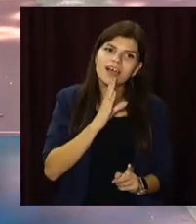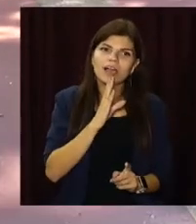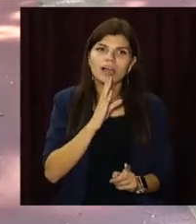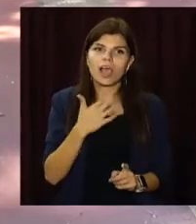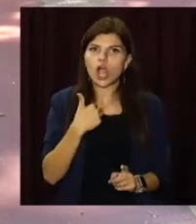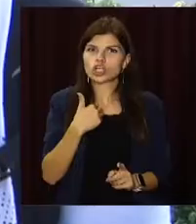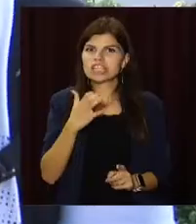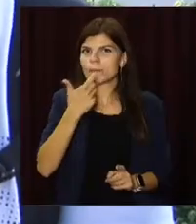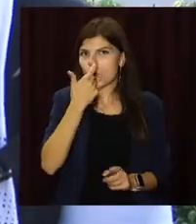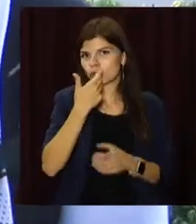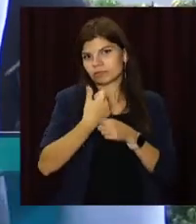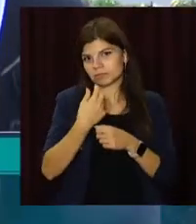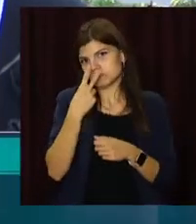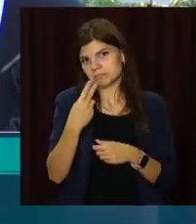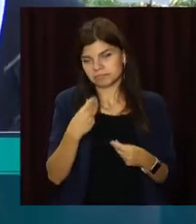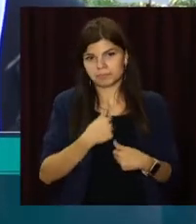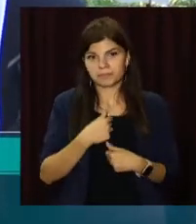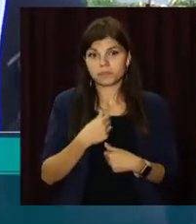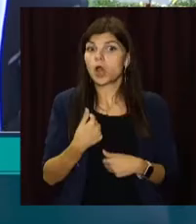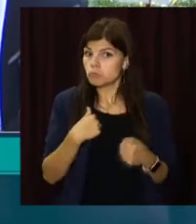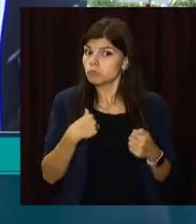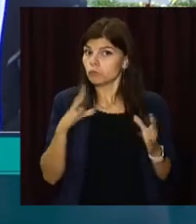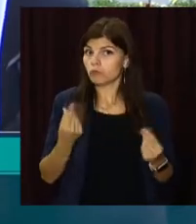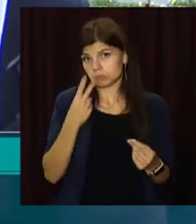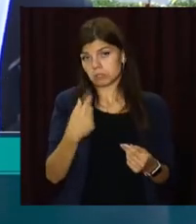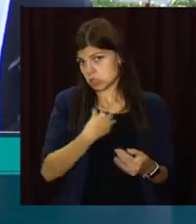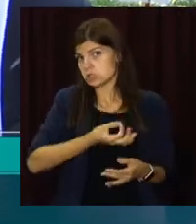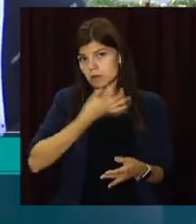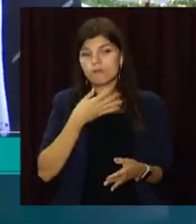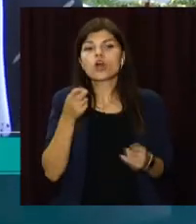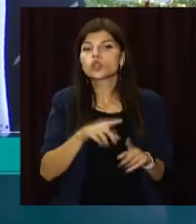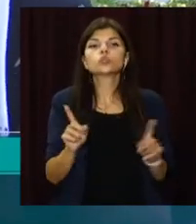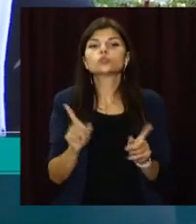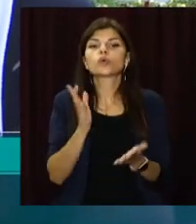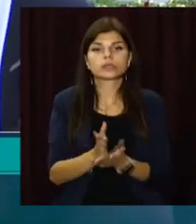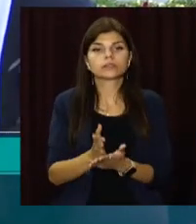мороженим. Вона прикольна. Взагалі мурали мені подобаються. Ті, що є от на...